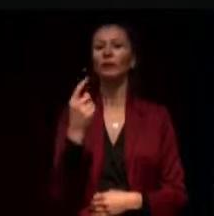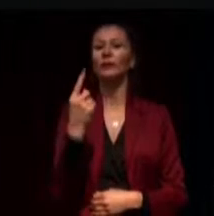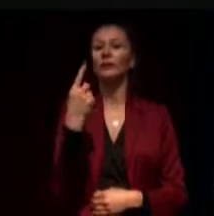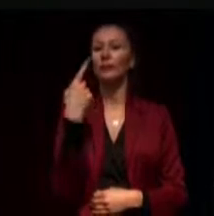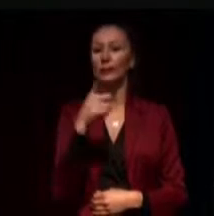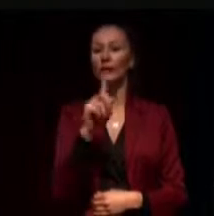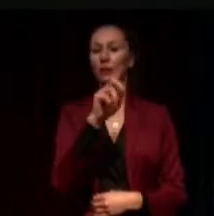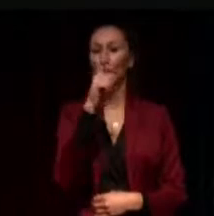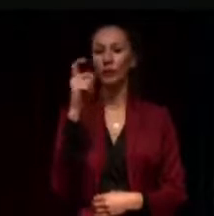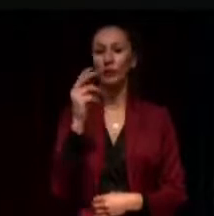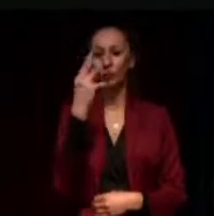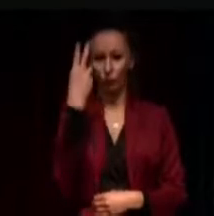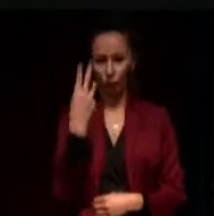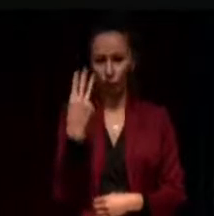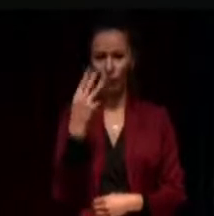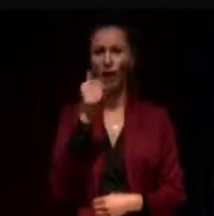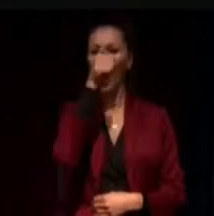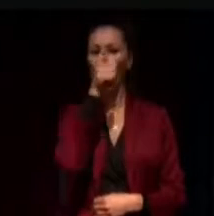766.973.000, Yapı İşleri